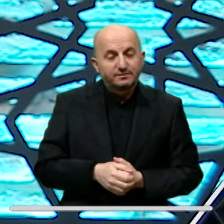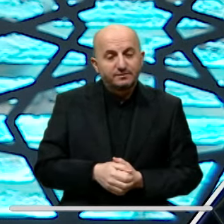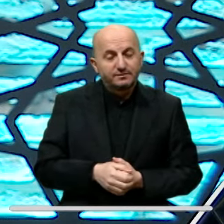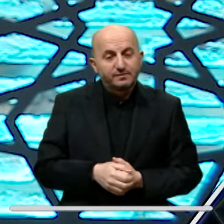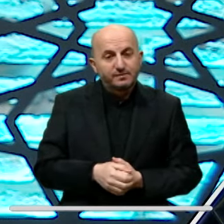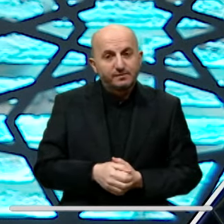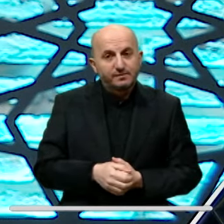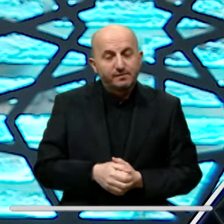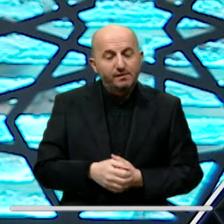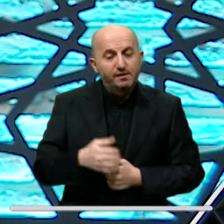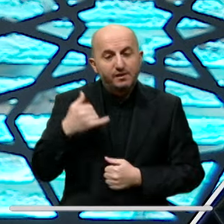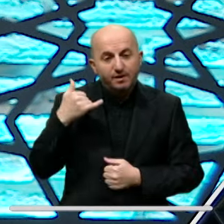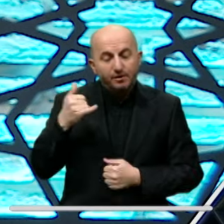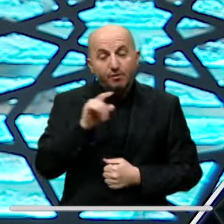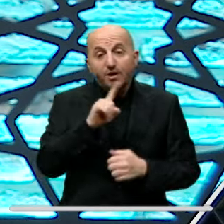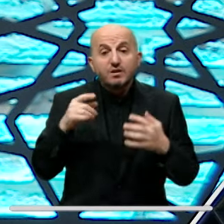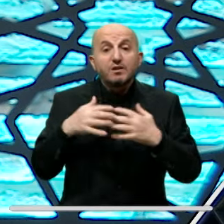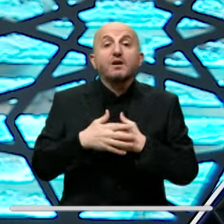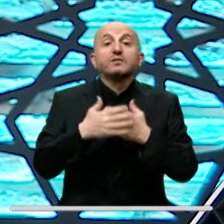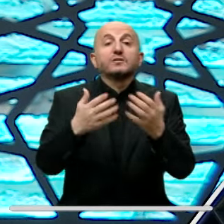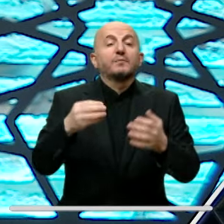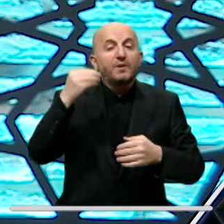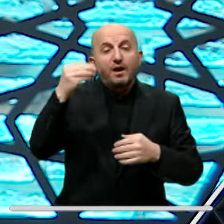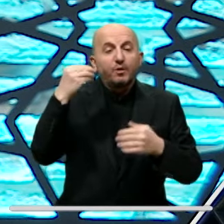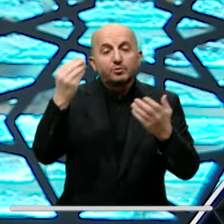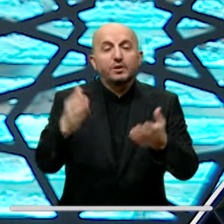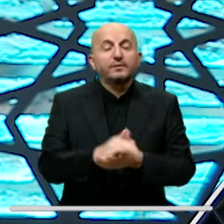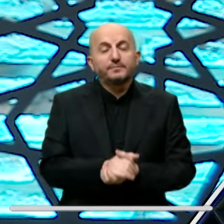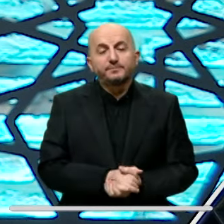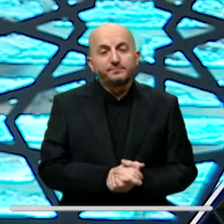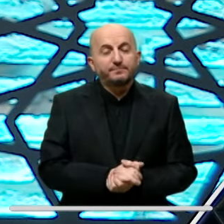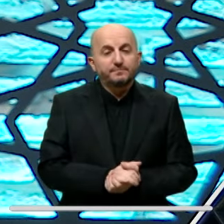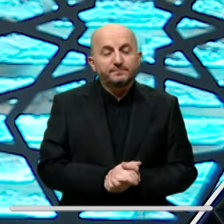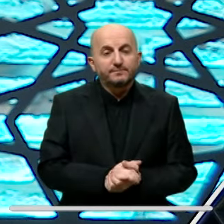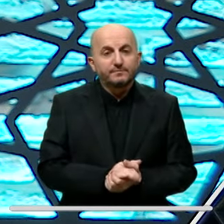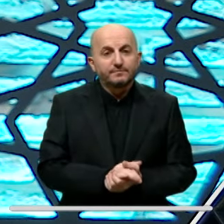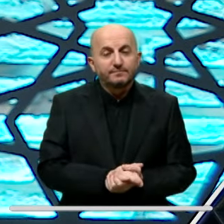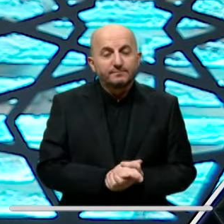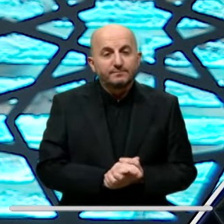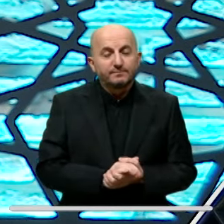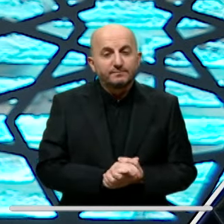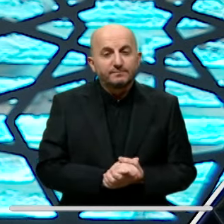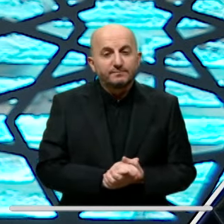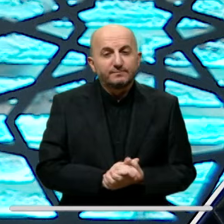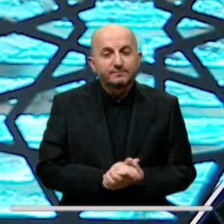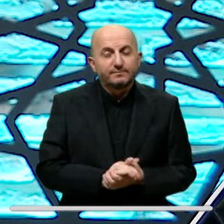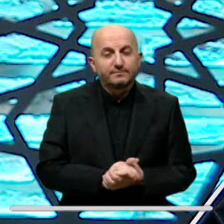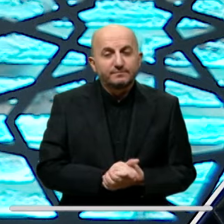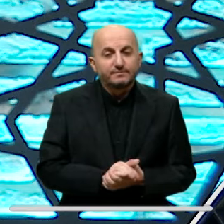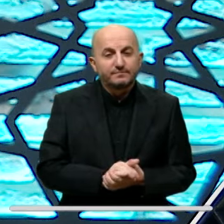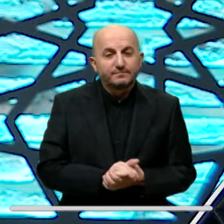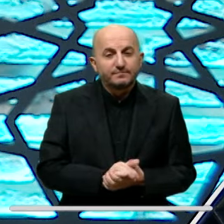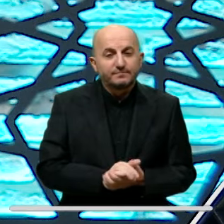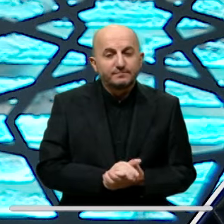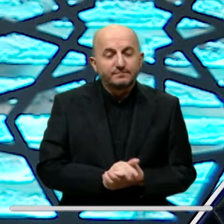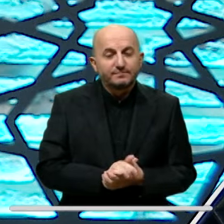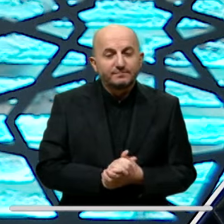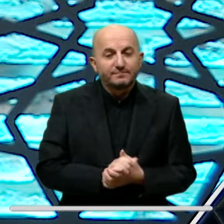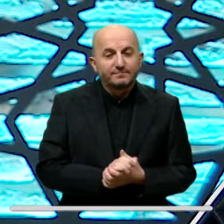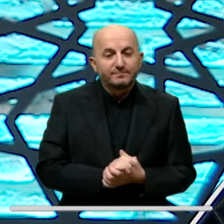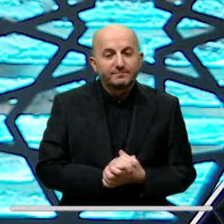Alo. Alo. Hayırlı akşamlar hocalarım. Sağ olun. Hayırlı akşamlar Halime Hanım. Biraz beklettik sizi. Lütfen hakkınızı helal edin. Ben de dinlemiş